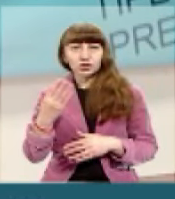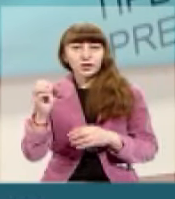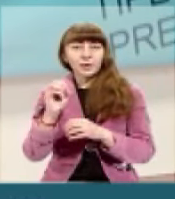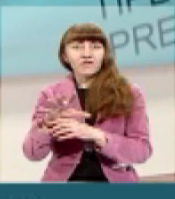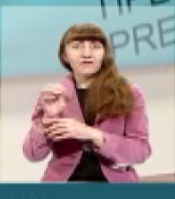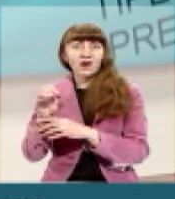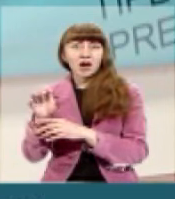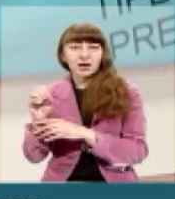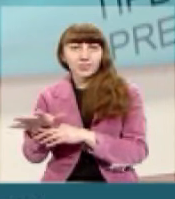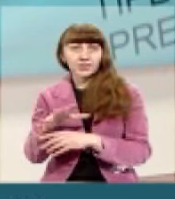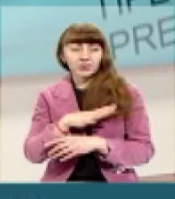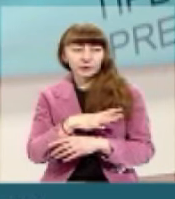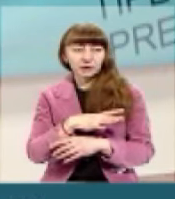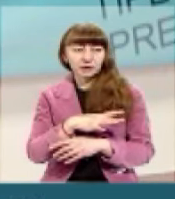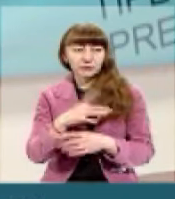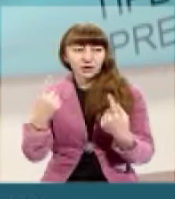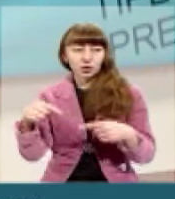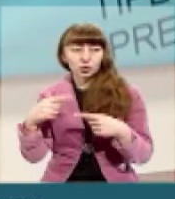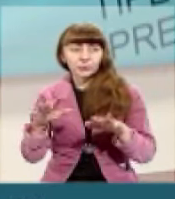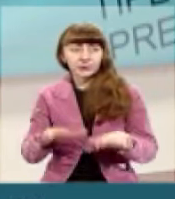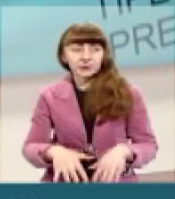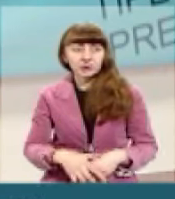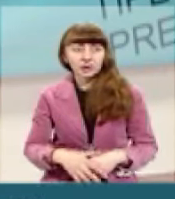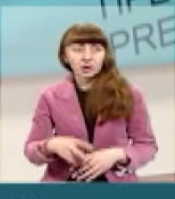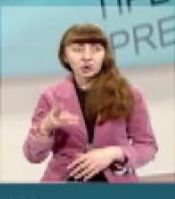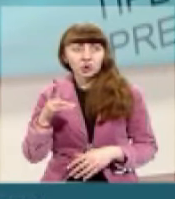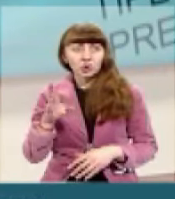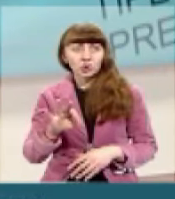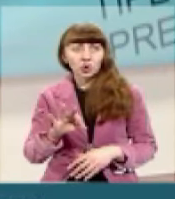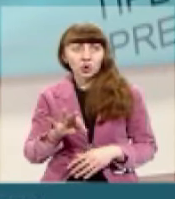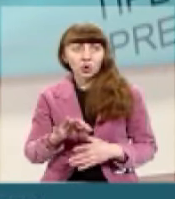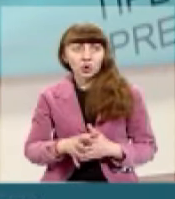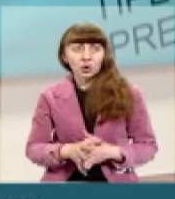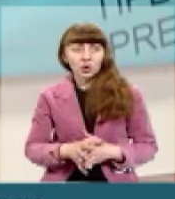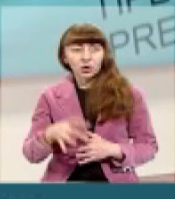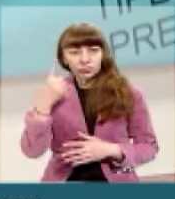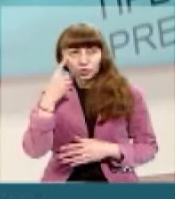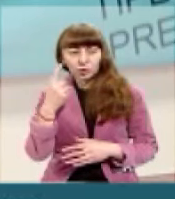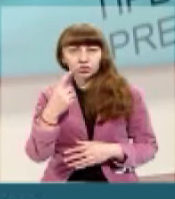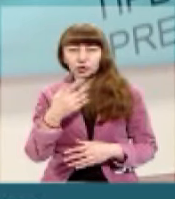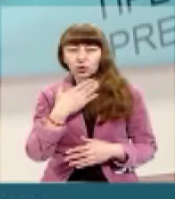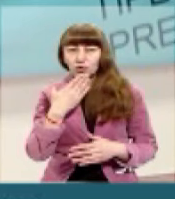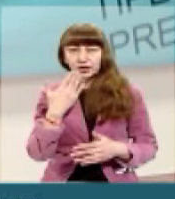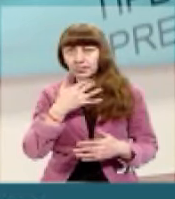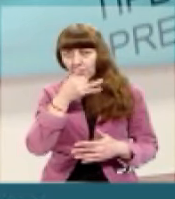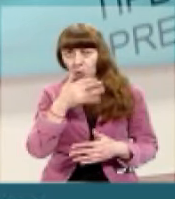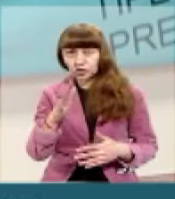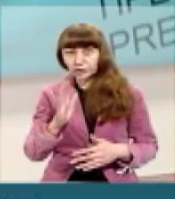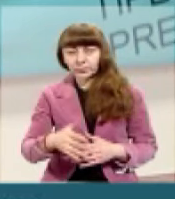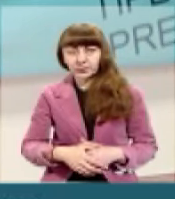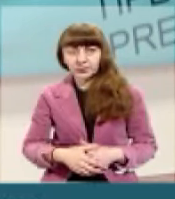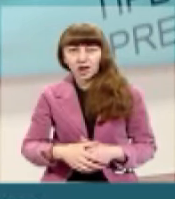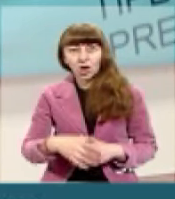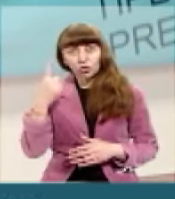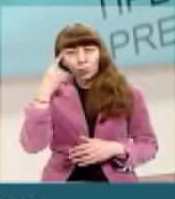фарами освещал вокруг местность. Тем не менее, он принял это за галлюцинацию, не веря, что может быть